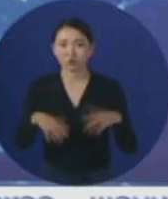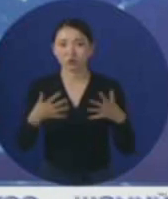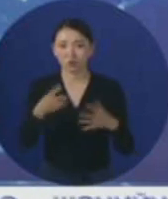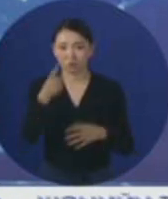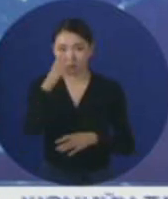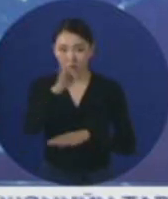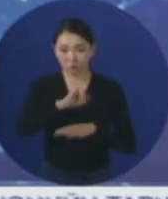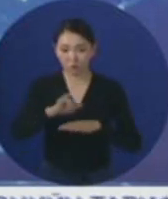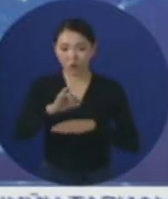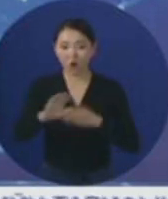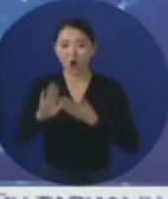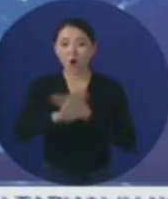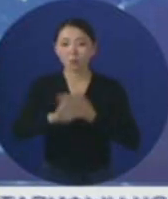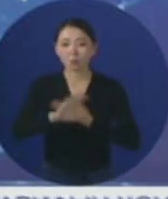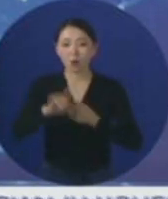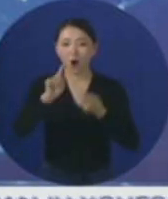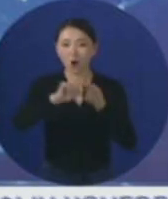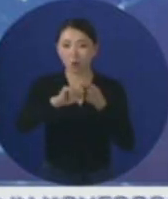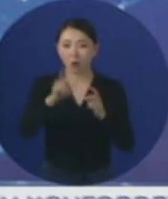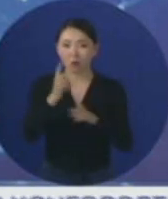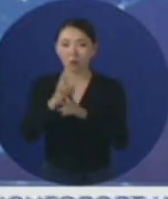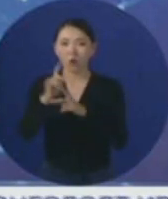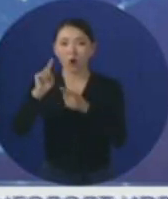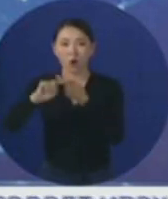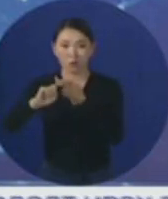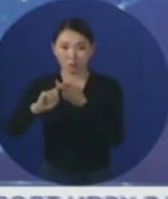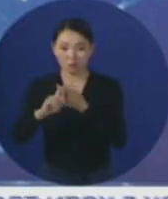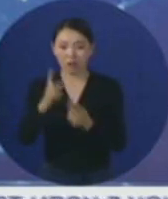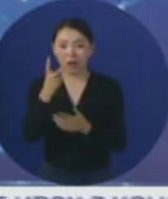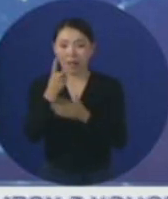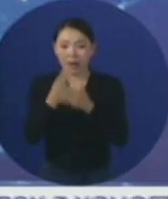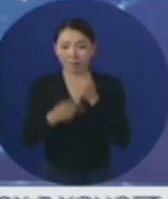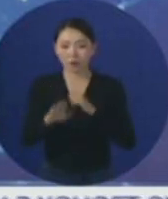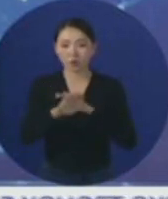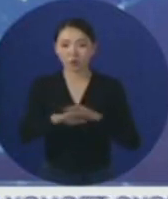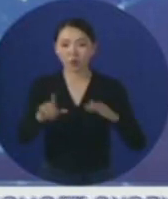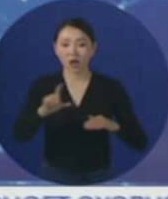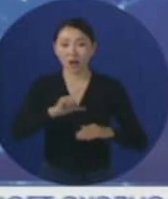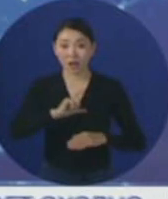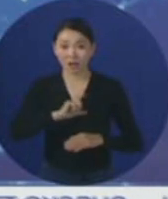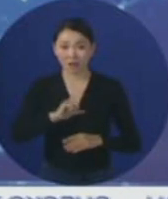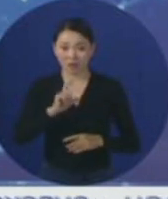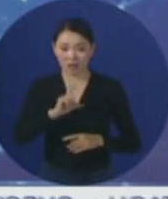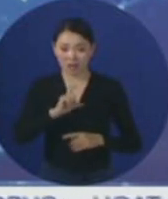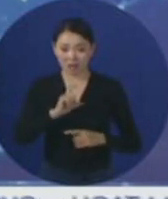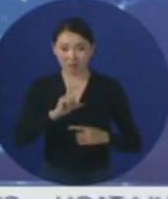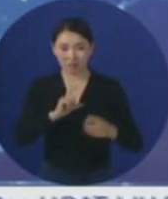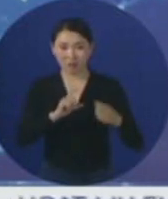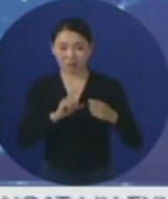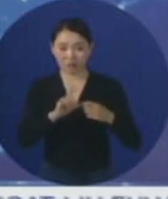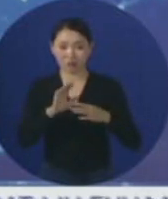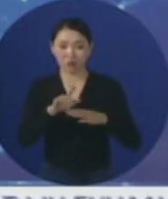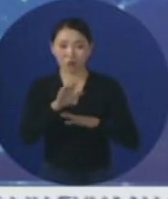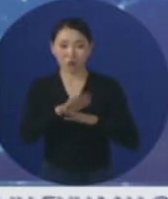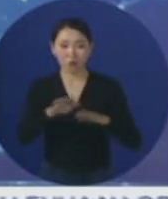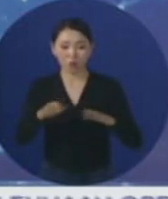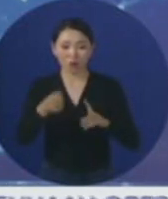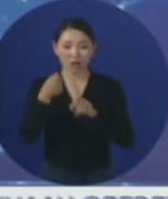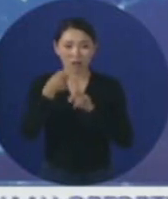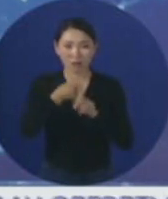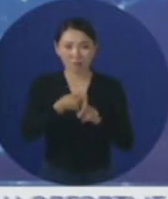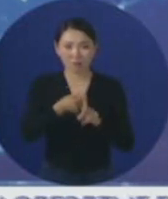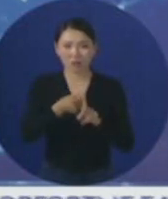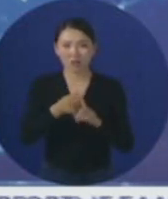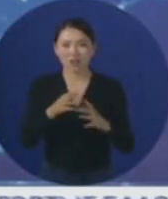Хүүхдийн өмгөөлөгчдийн холбоо, хуульчдын холбоо хамтран хүүхдийн эрх, хүүхдийн эсрэг хүчирхийллийн хэлбэрүүд тэдгээрийг шийдэх арга зам